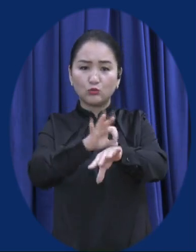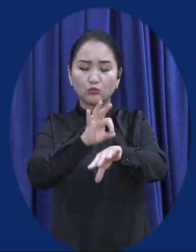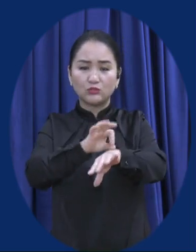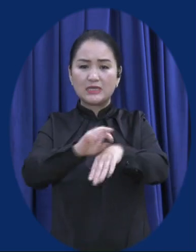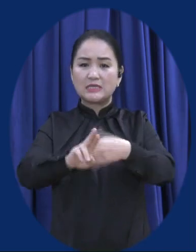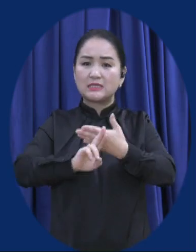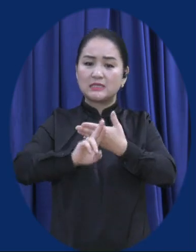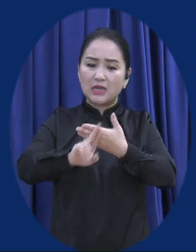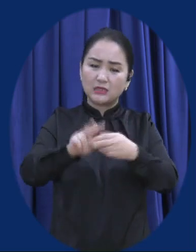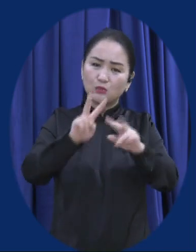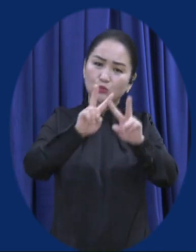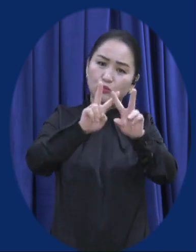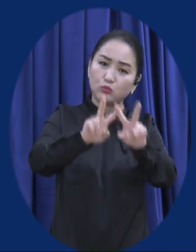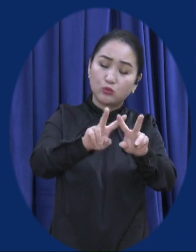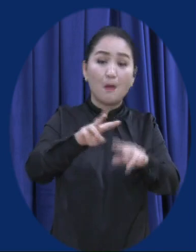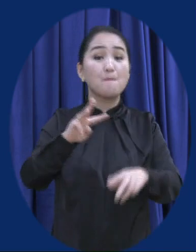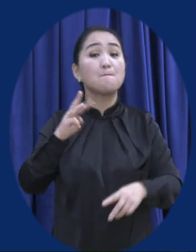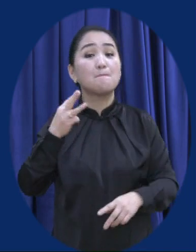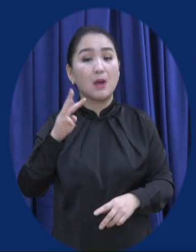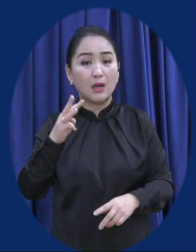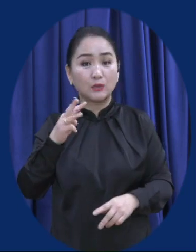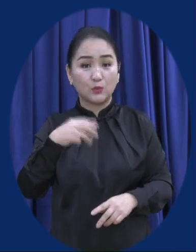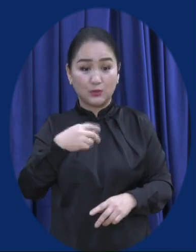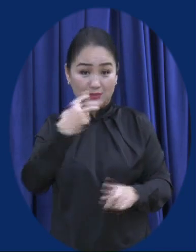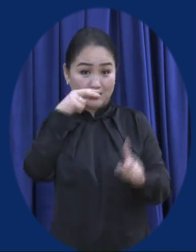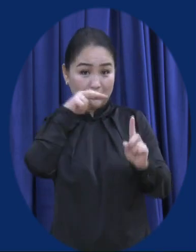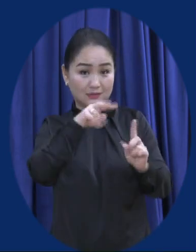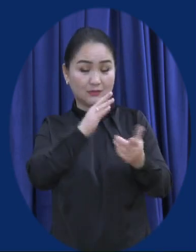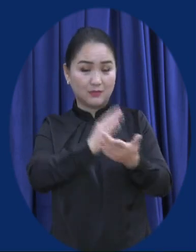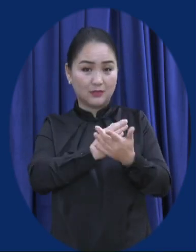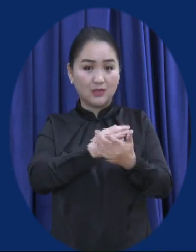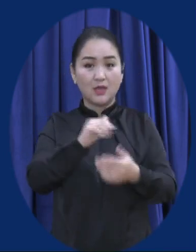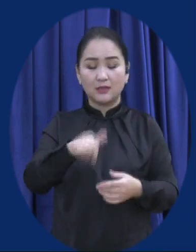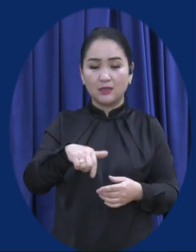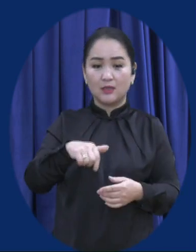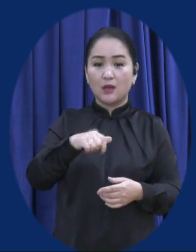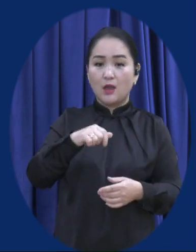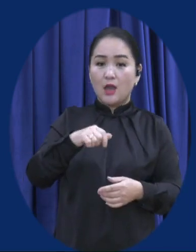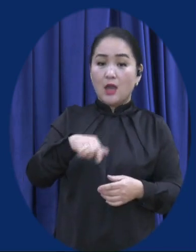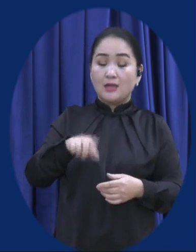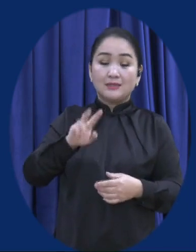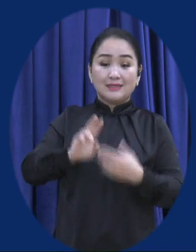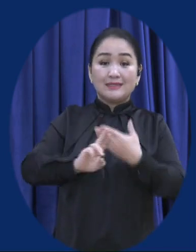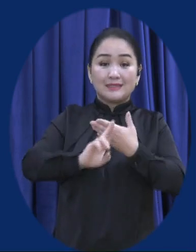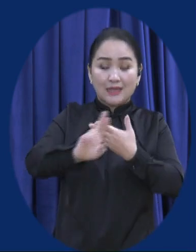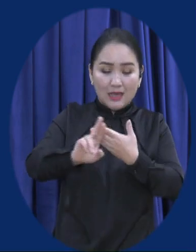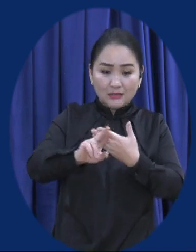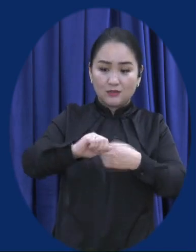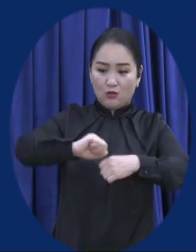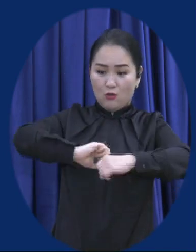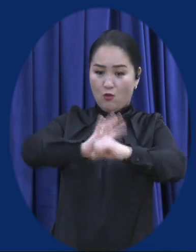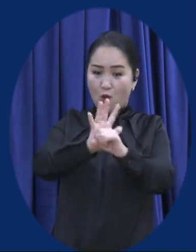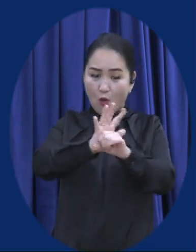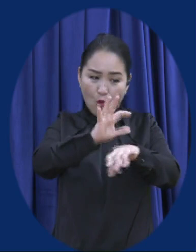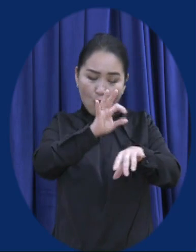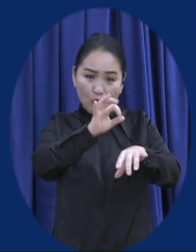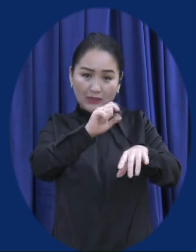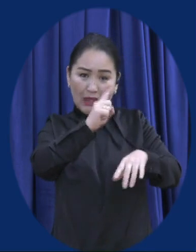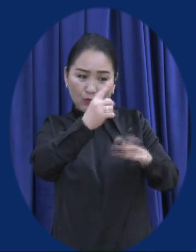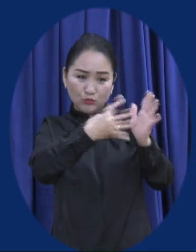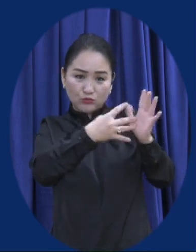цаашид үргэлжлэх ийм одоо магадaltaй байгаа учраас бид мэдээж хэрэг хүссэн үсээгүй цаашдаа бол коронавирустэй одоо